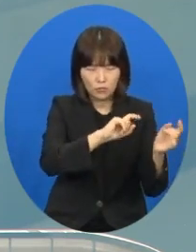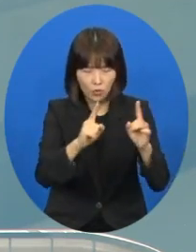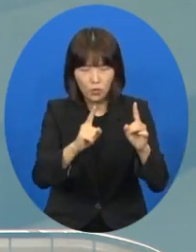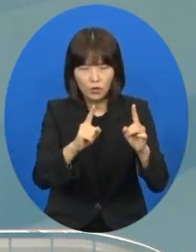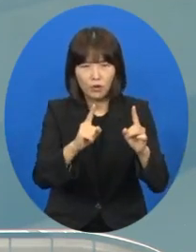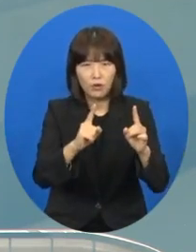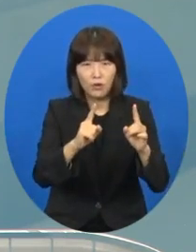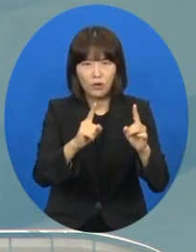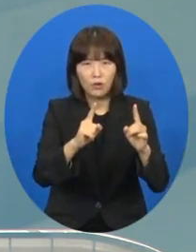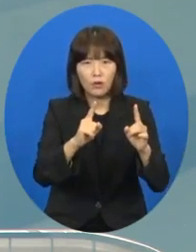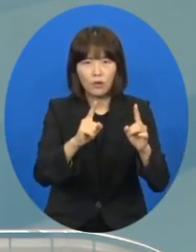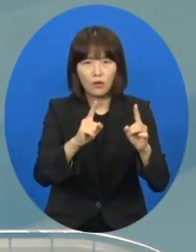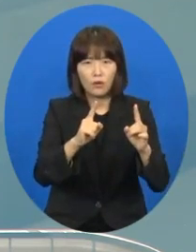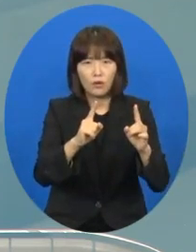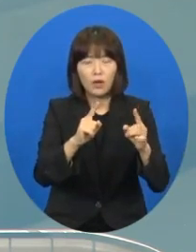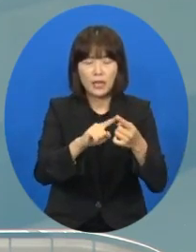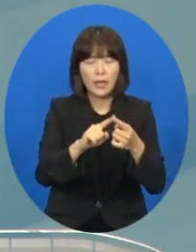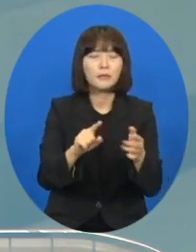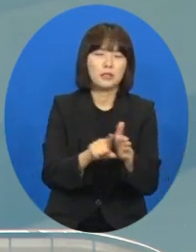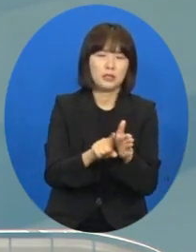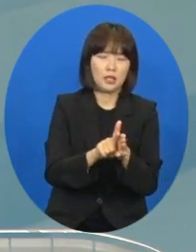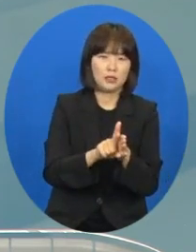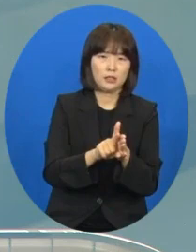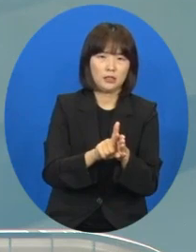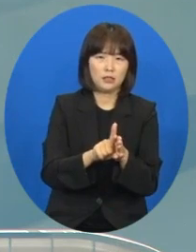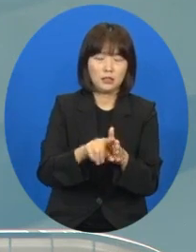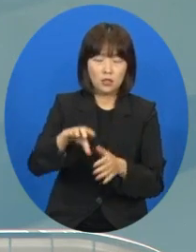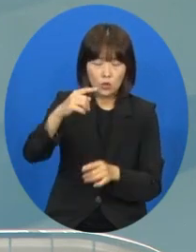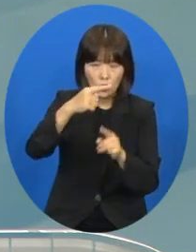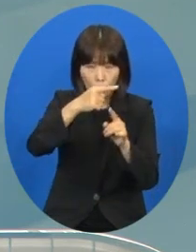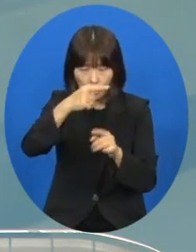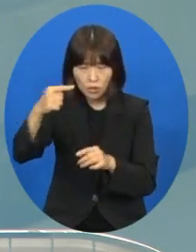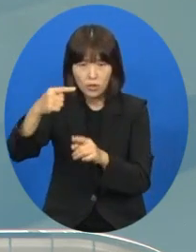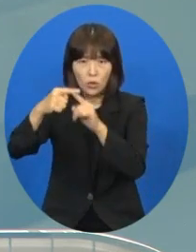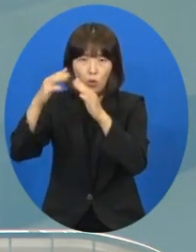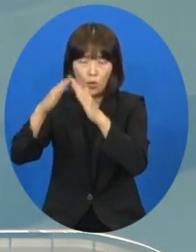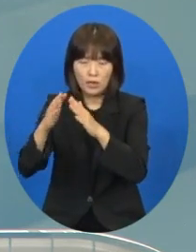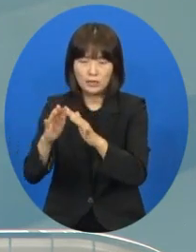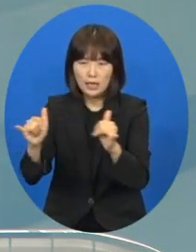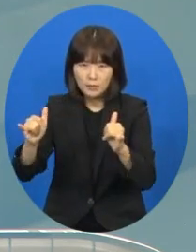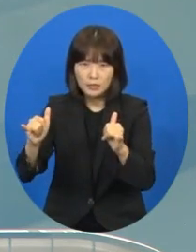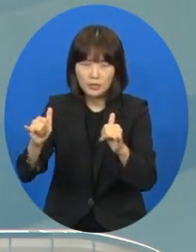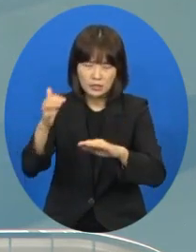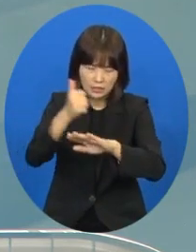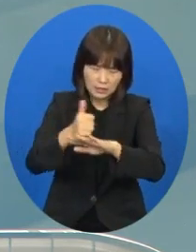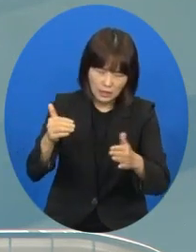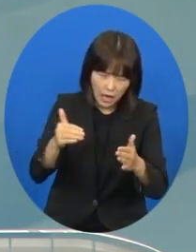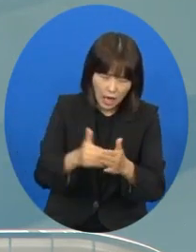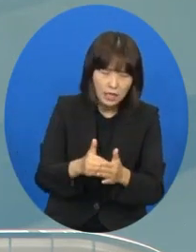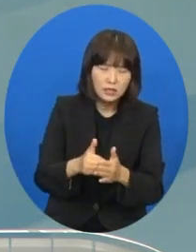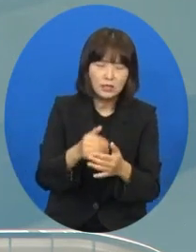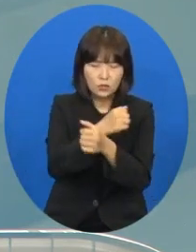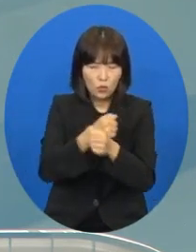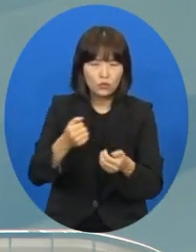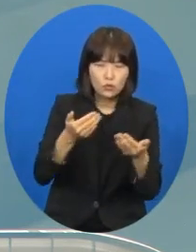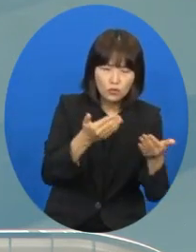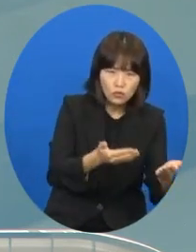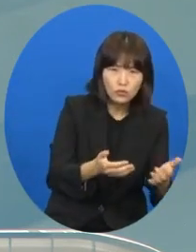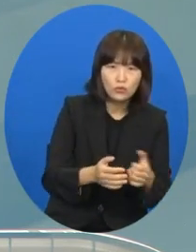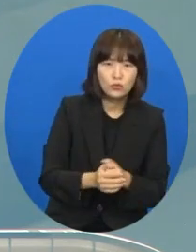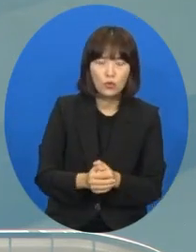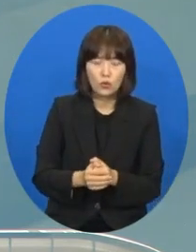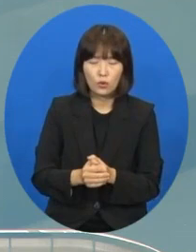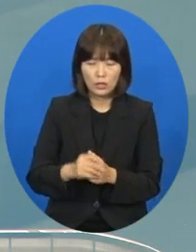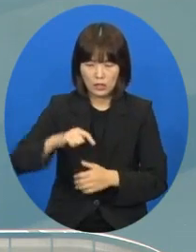초대교회 분위기예요. 끝까지 용서하고 끝까지 사랑하고 언제나 하나 되고 자기 자신의 부족함에도